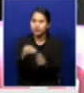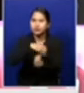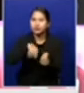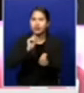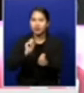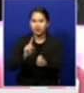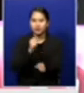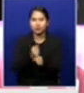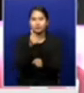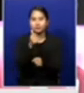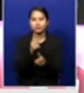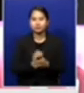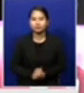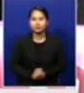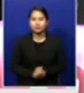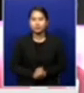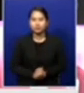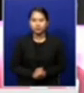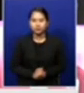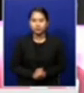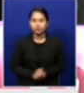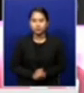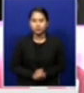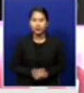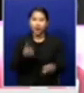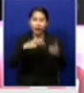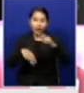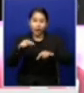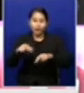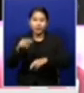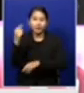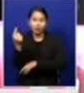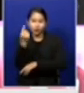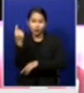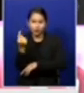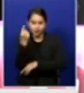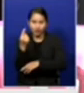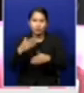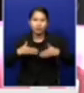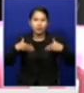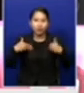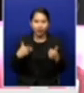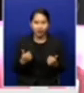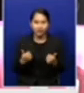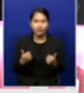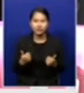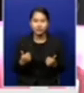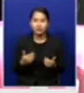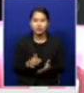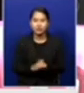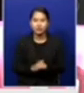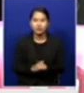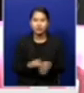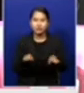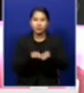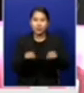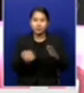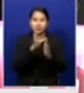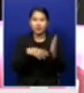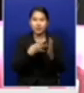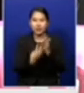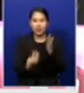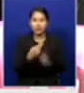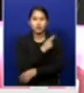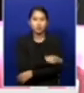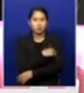ะฮะเขาหาแหล่งท่องเที่ยวแหล่งพักฟื้นดีๆปรับปรุงให้เหมาะสมกับกระบวนการควบคุมโรคมีมาตรการทางสาธารณสุขสร้าง